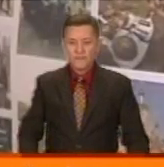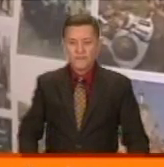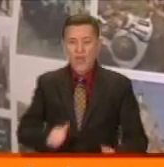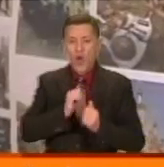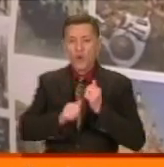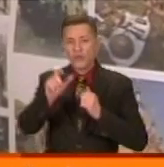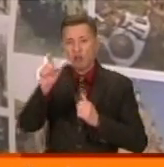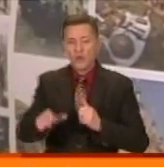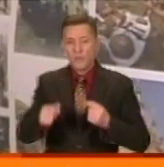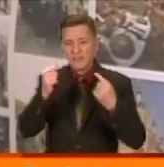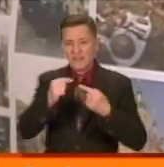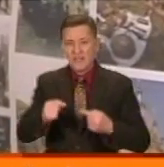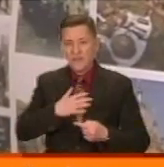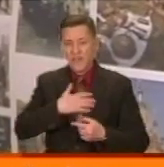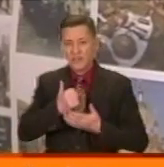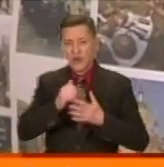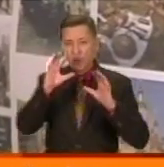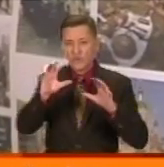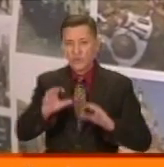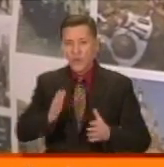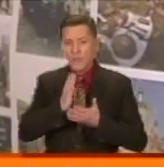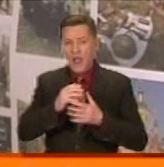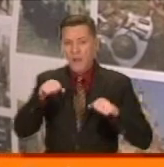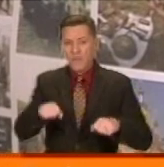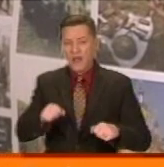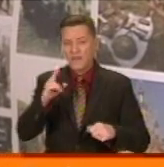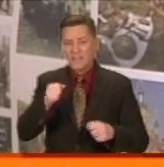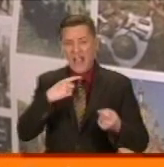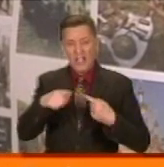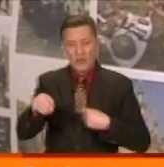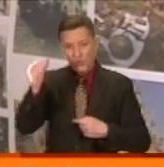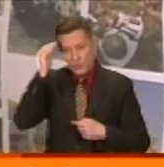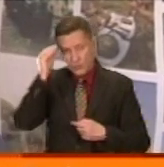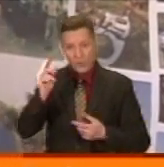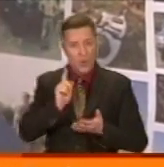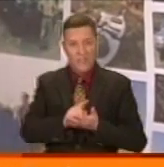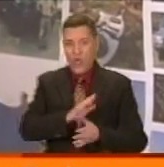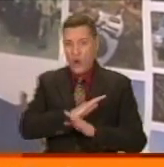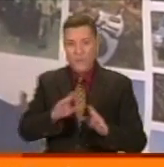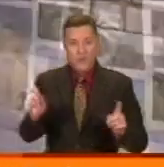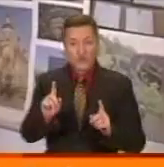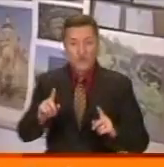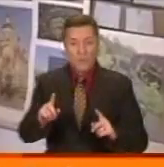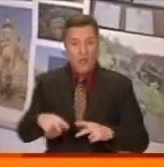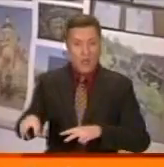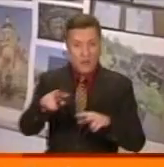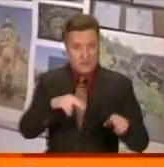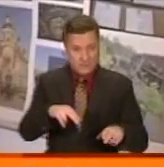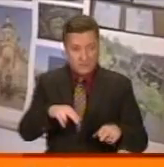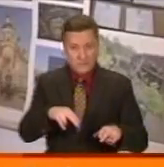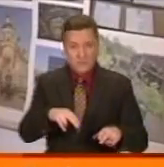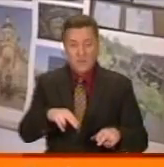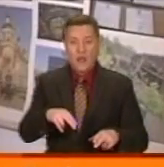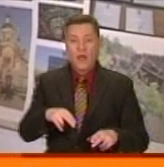Кожна людина, згідно нашої Конституції, має право на іншу думку. Не обов'язково, щоб вона була така. Якихось